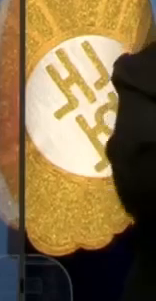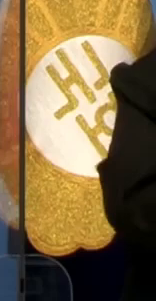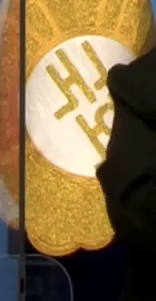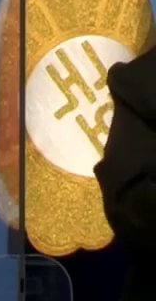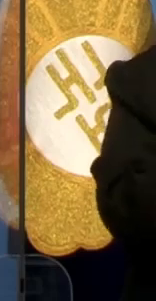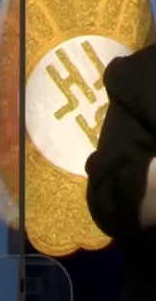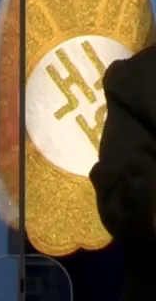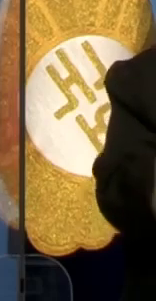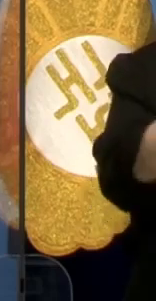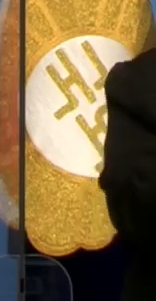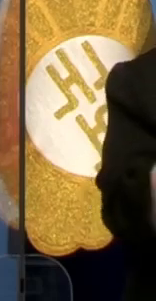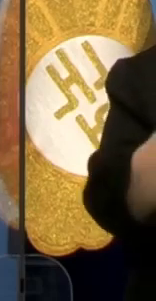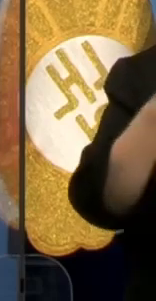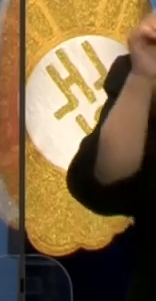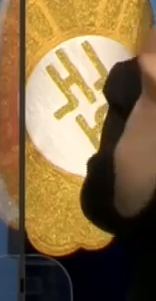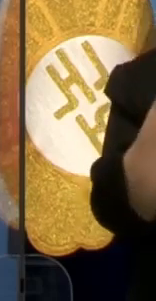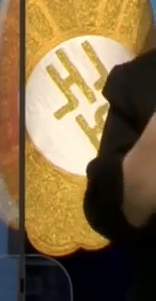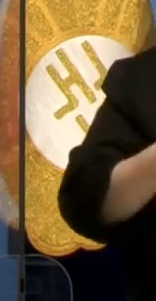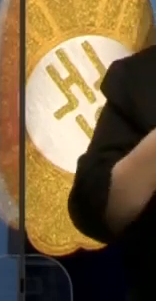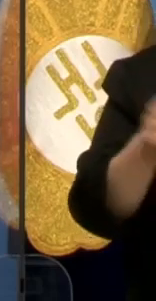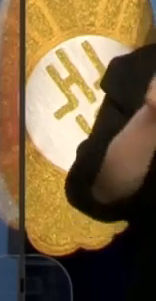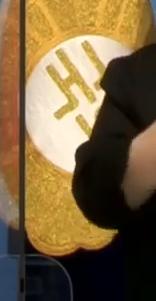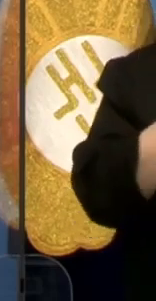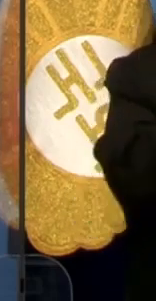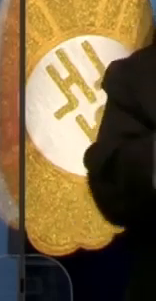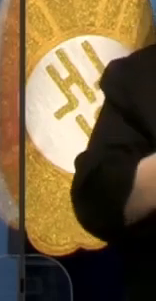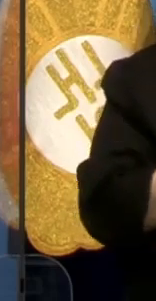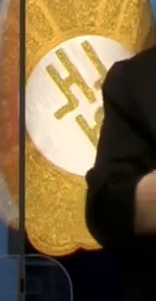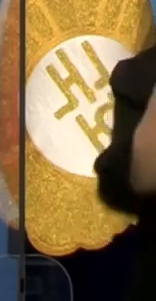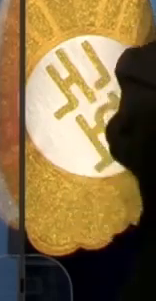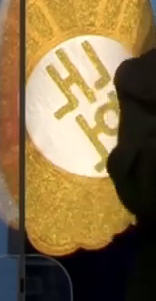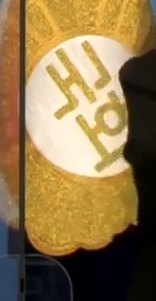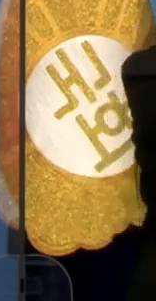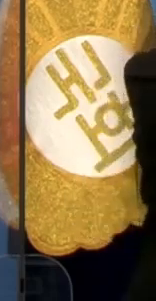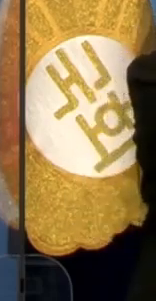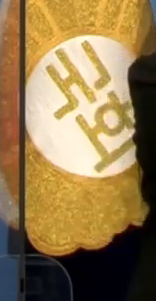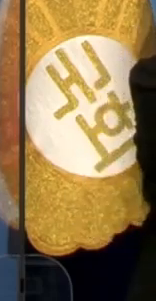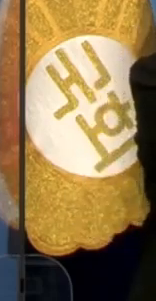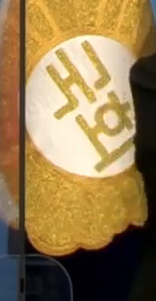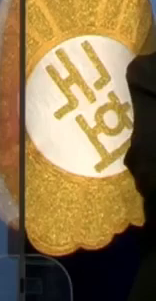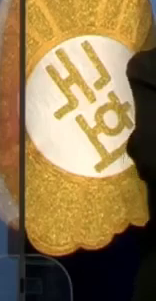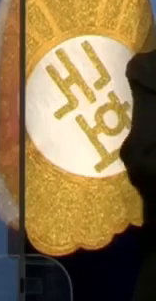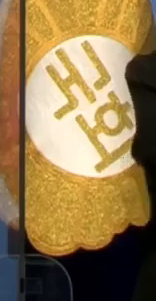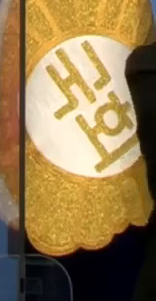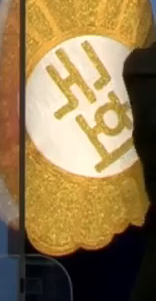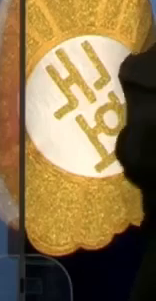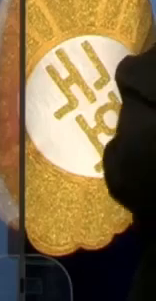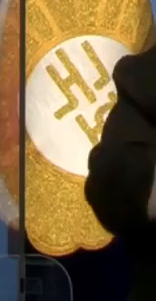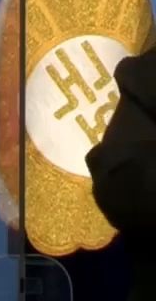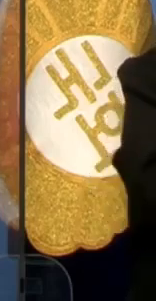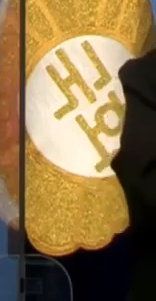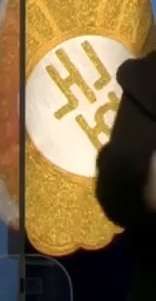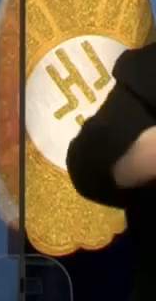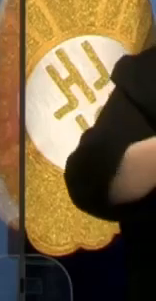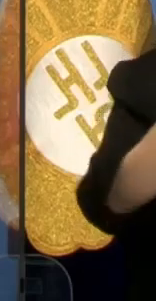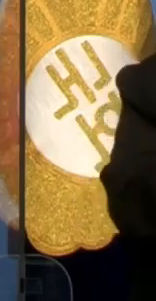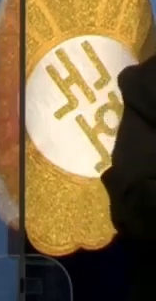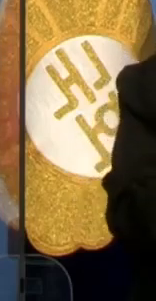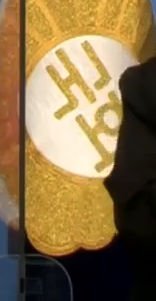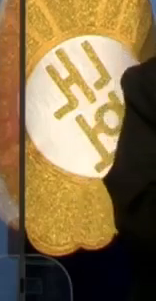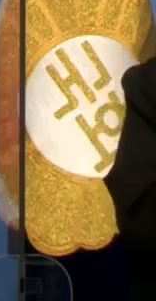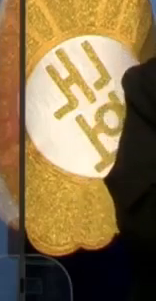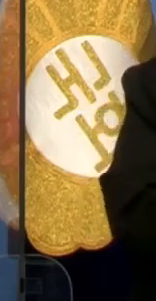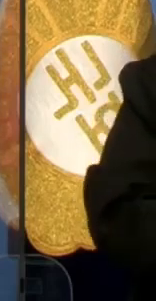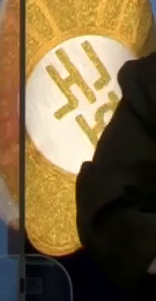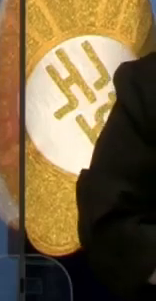검찰의 수사를 의뢰하는 등 살아있는 권력의 불법적 행위를 법과 원칙에 따라 처리했습니다. 이처럼